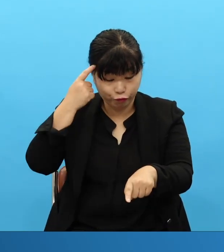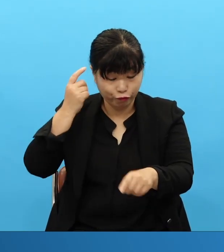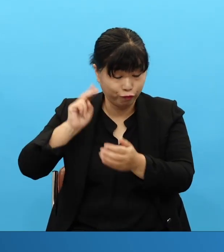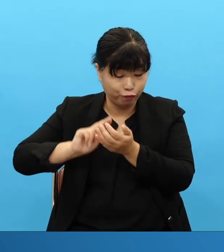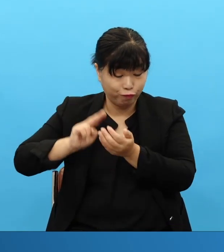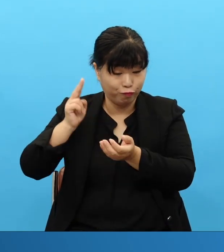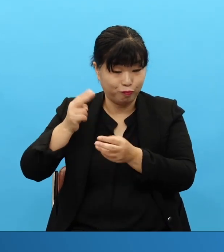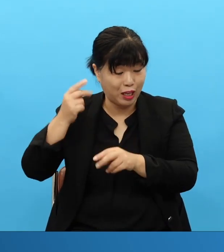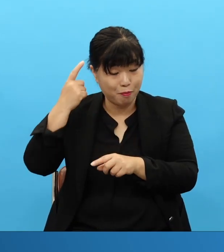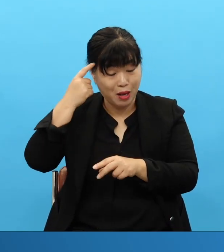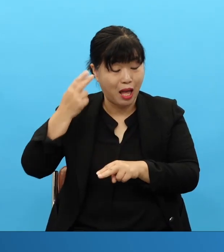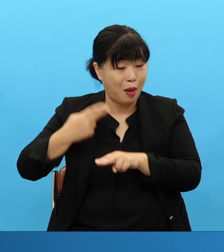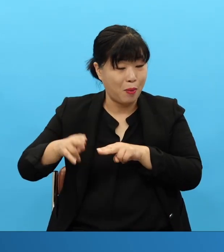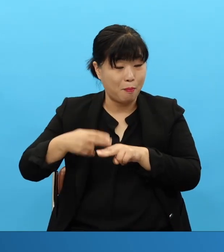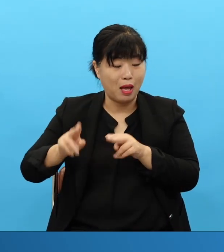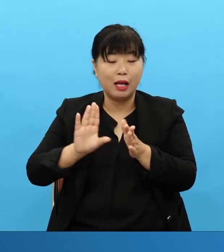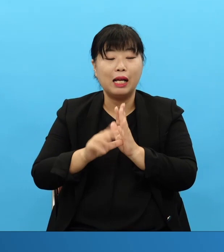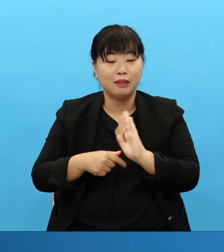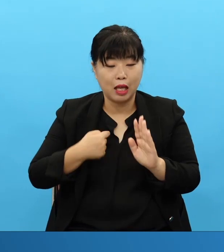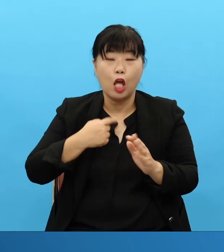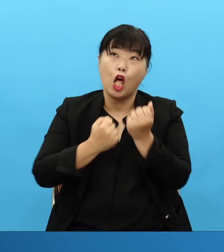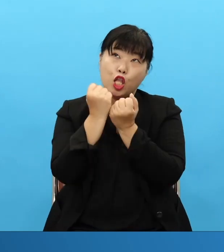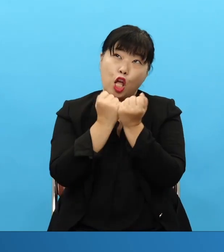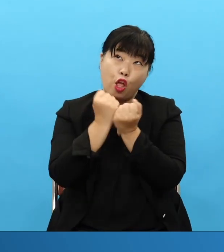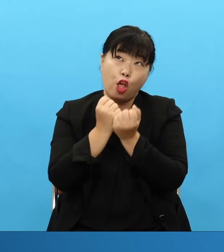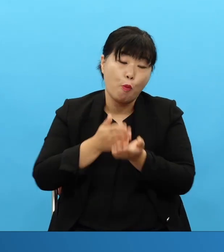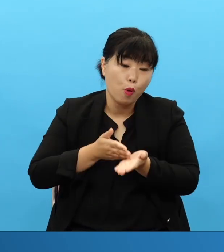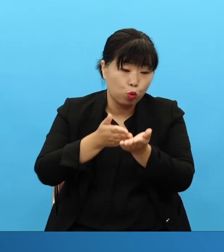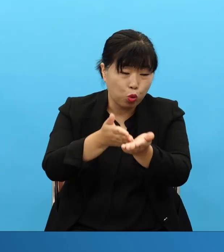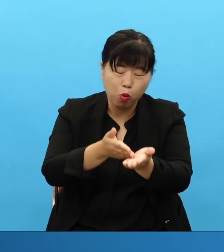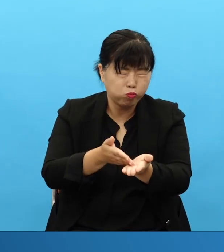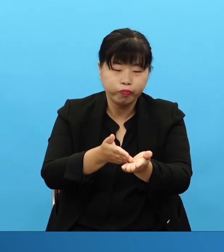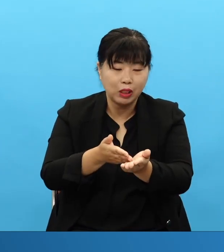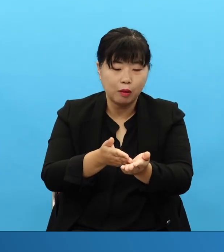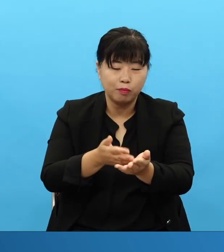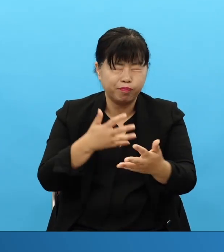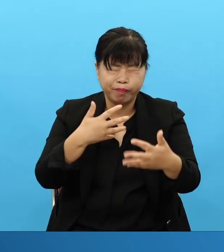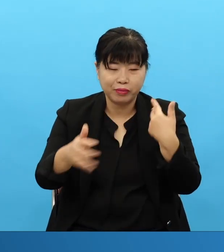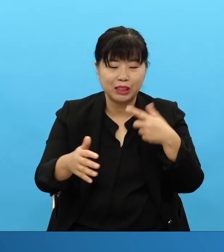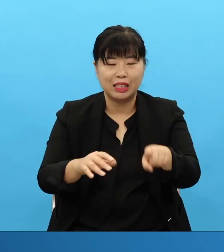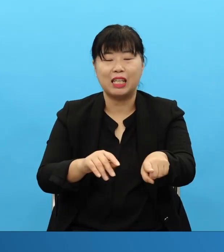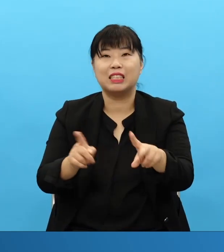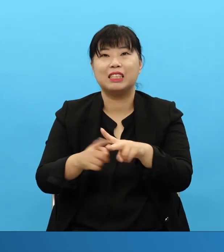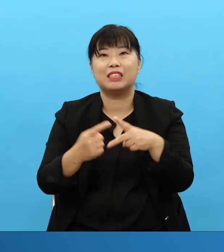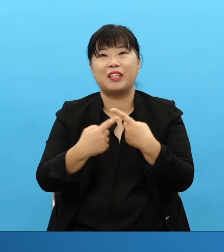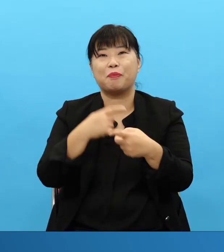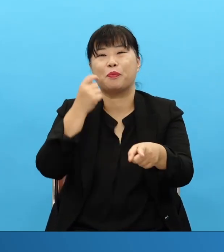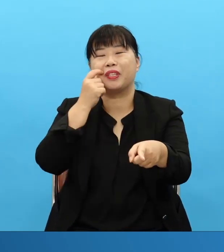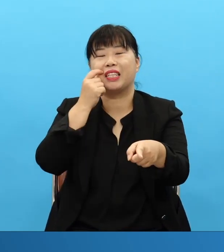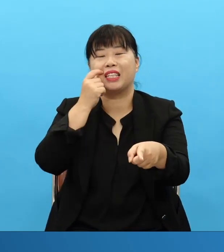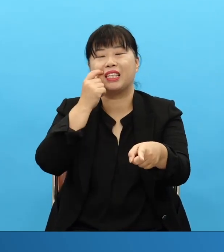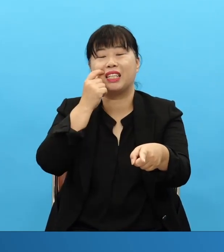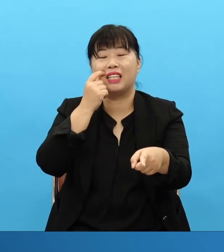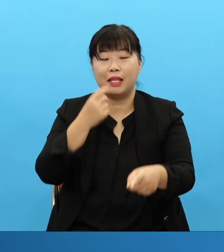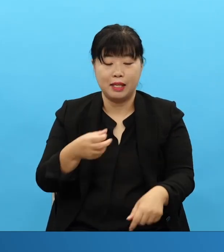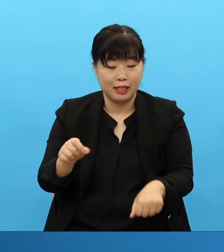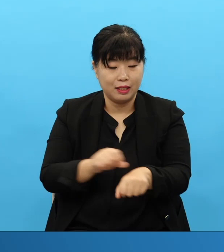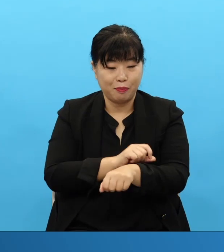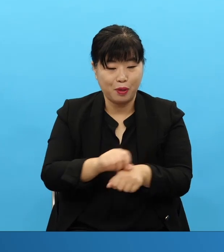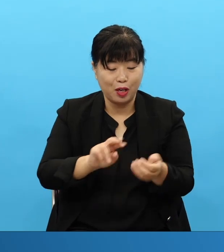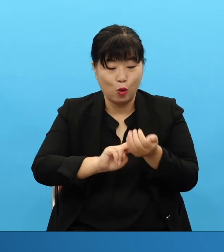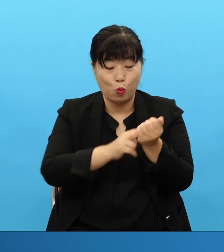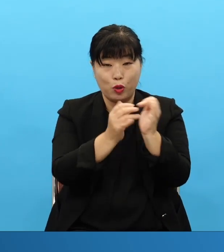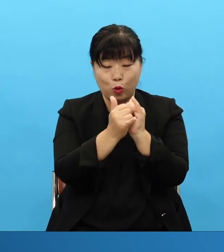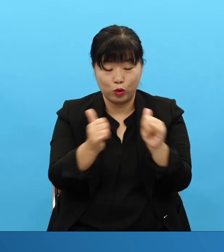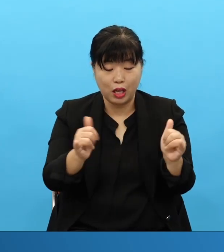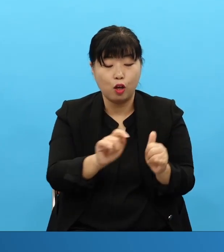than the women, it's the men, barbers, who don't understand at all. 여자들은 좀 떨리갖고 알아듣는 척 하는데 남자들은 거의 안 떨고